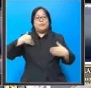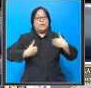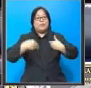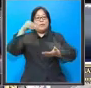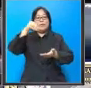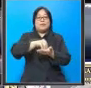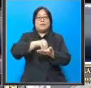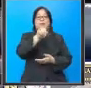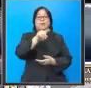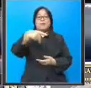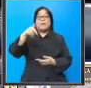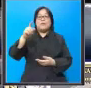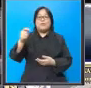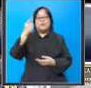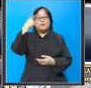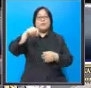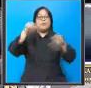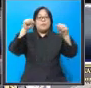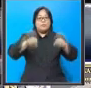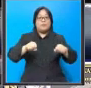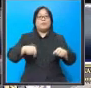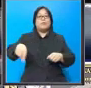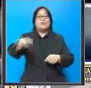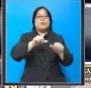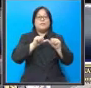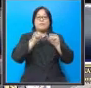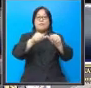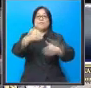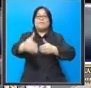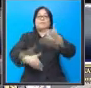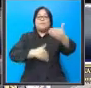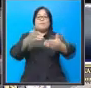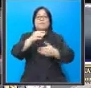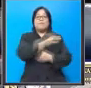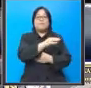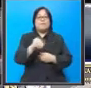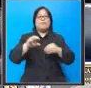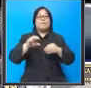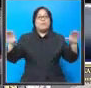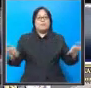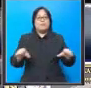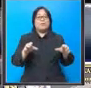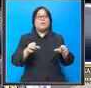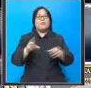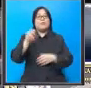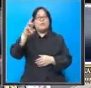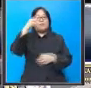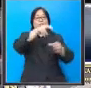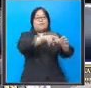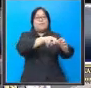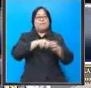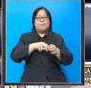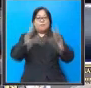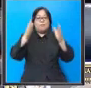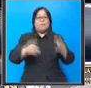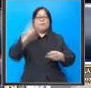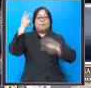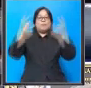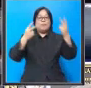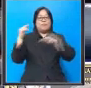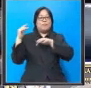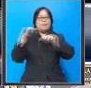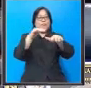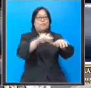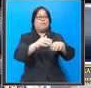Zoo taiping bagi membolehkan juga berkenaan terus boleh maju dan lakukan untuk menarik Lebih ramai Pancur